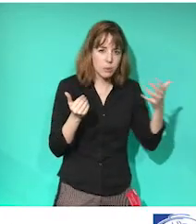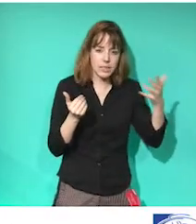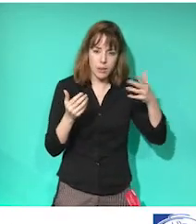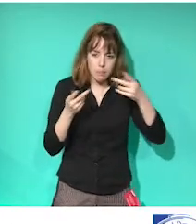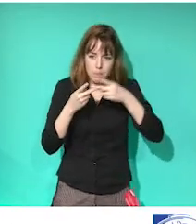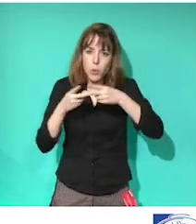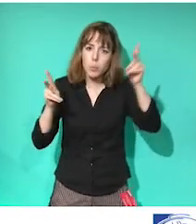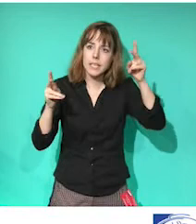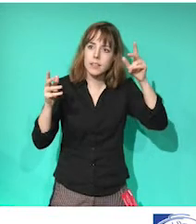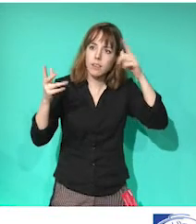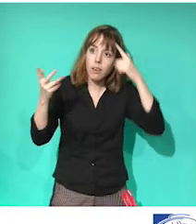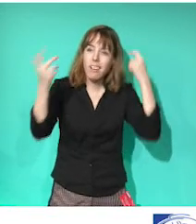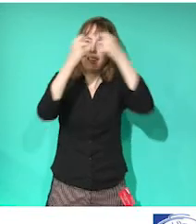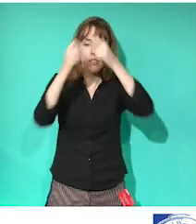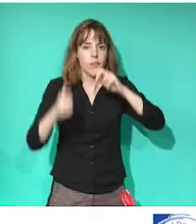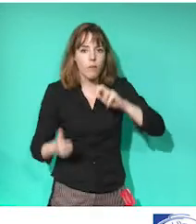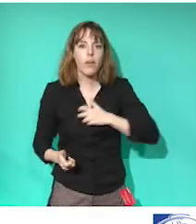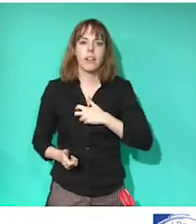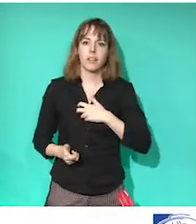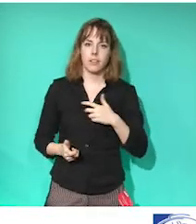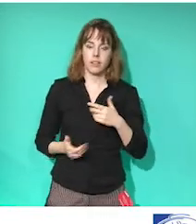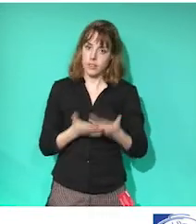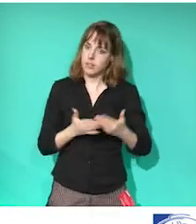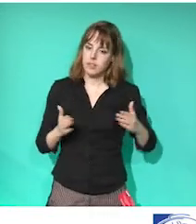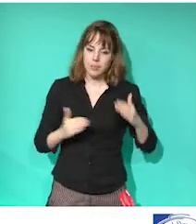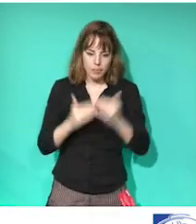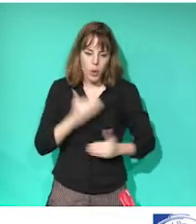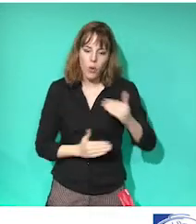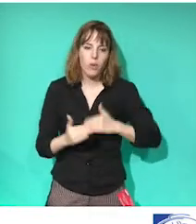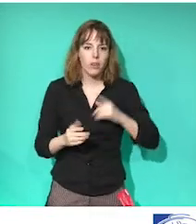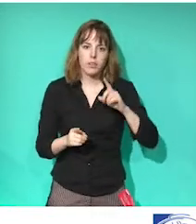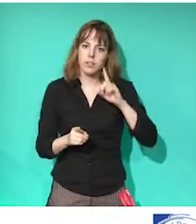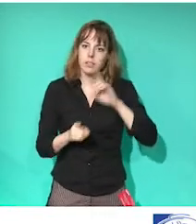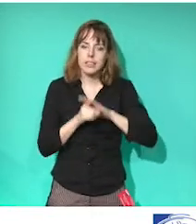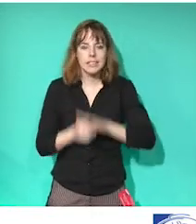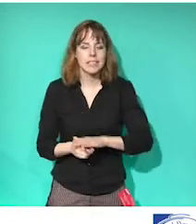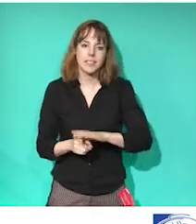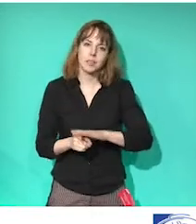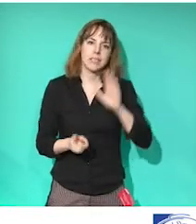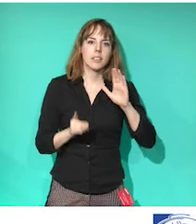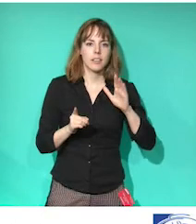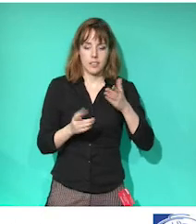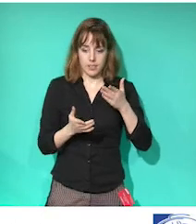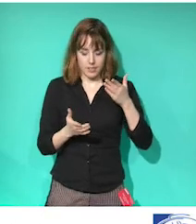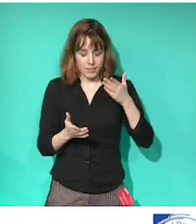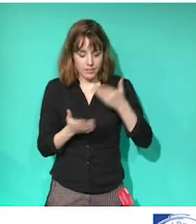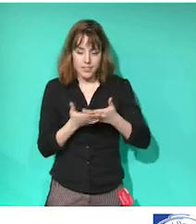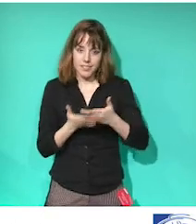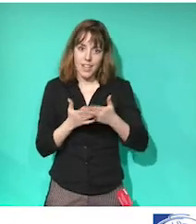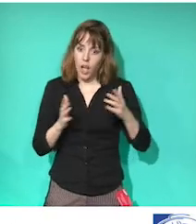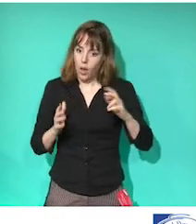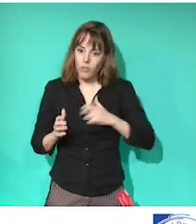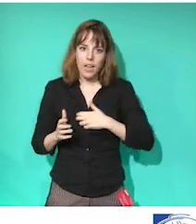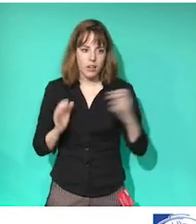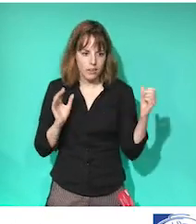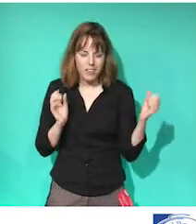sens, une des grandes réussites de ce plan sexisme, c'est d'avoir légitimé la